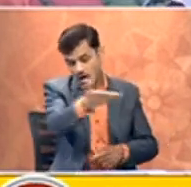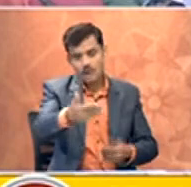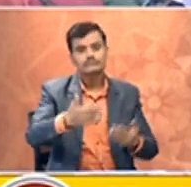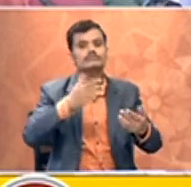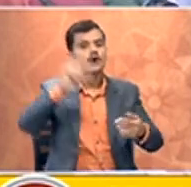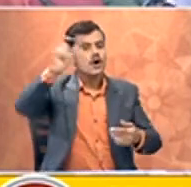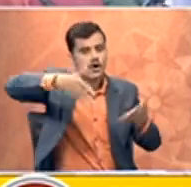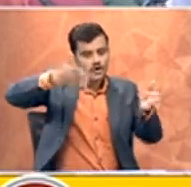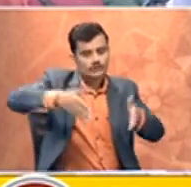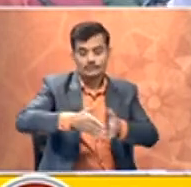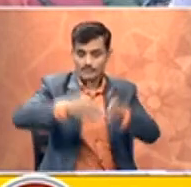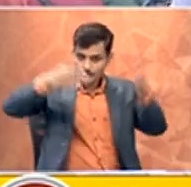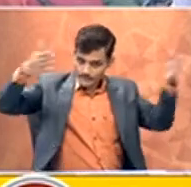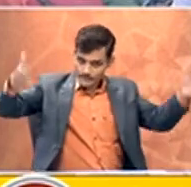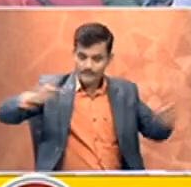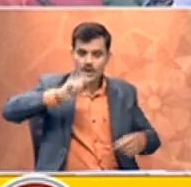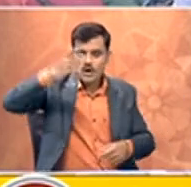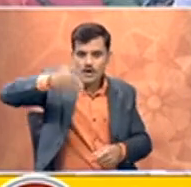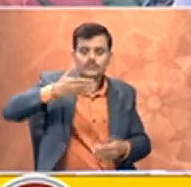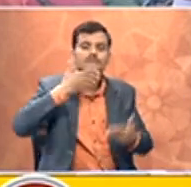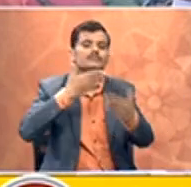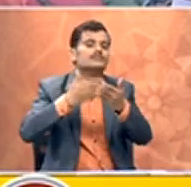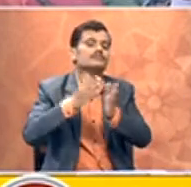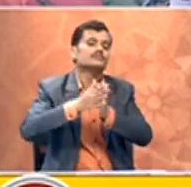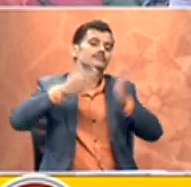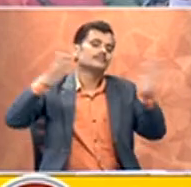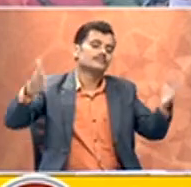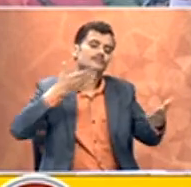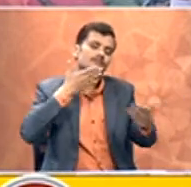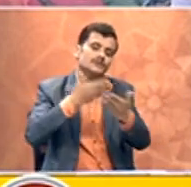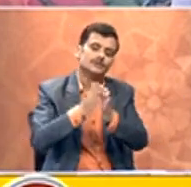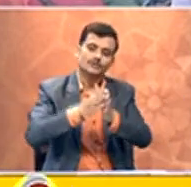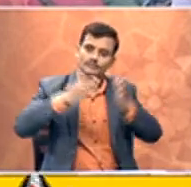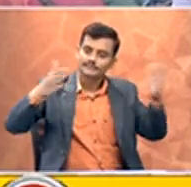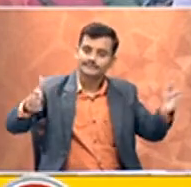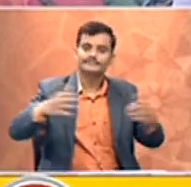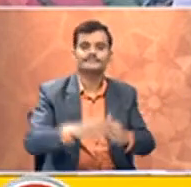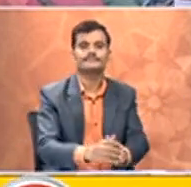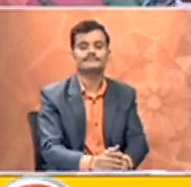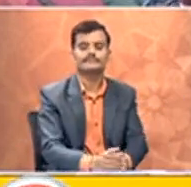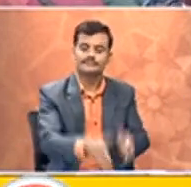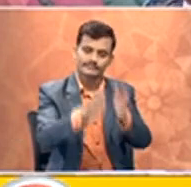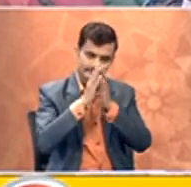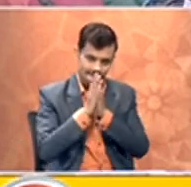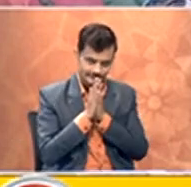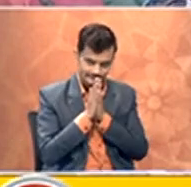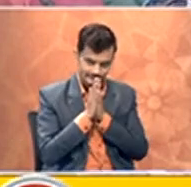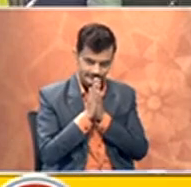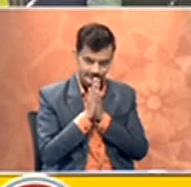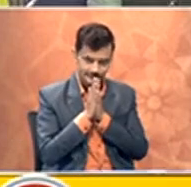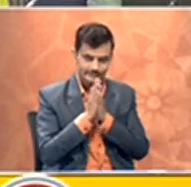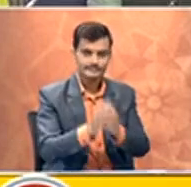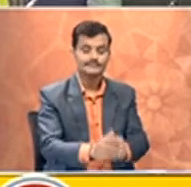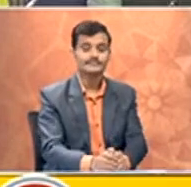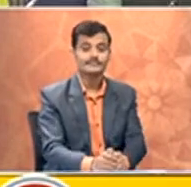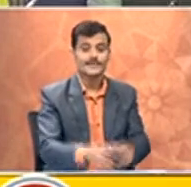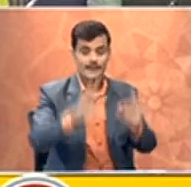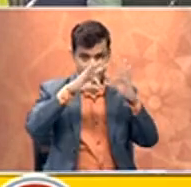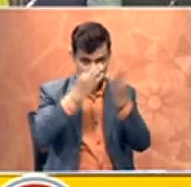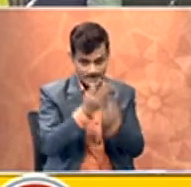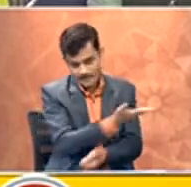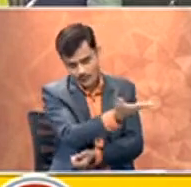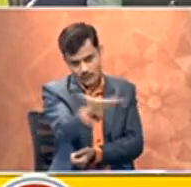बधाई, बहुत शुभकामनाएं। बहुत बहुत धन्यवाद। धन्यवाद सर। धन्यवाद जी। नमस्कार। मेरे